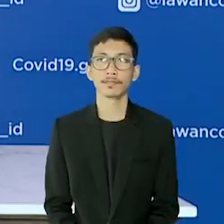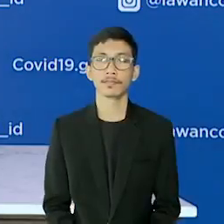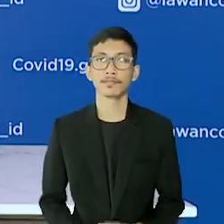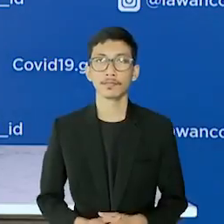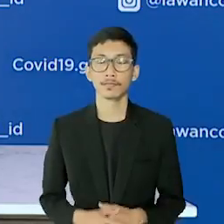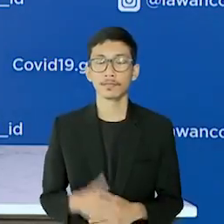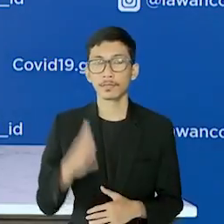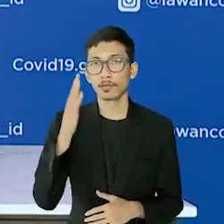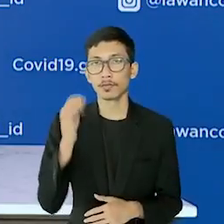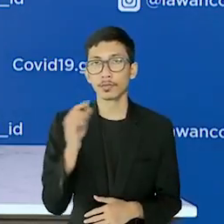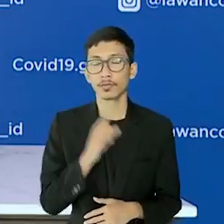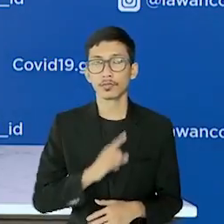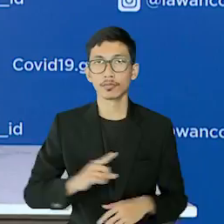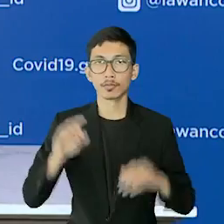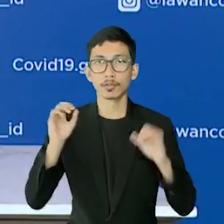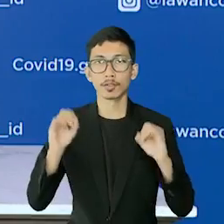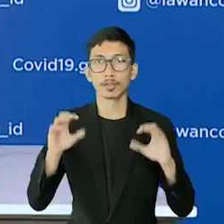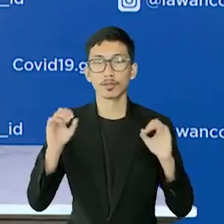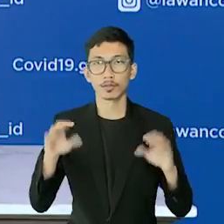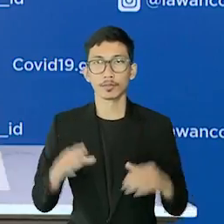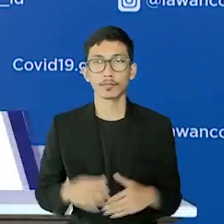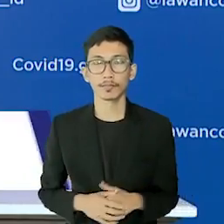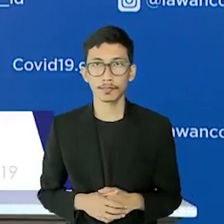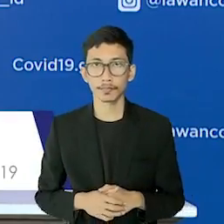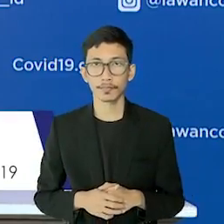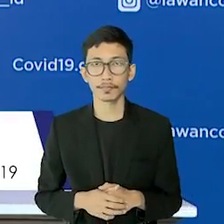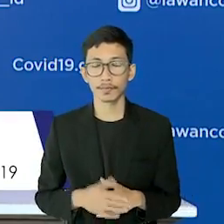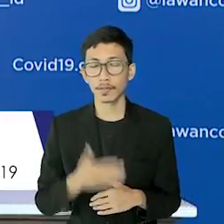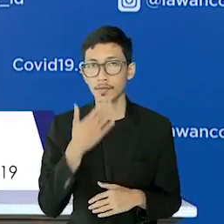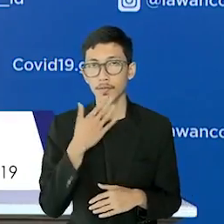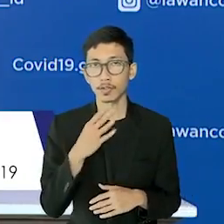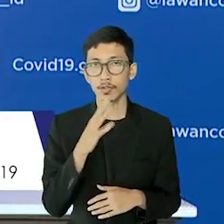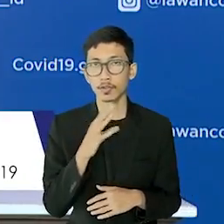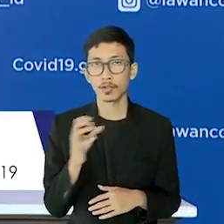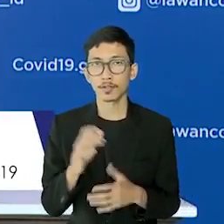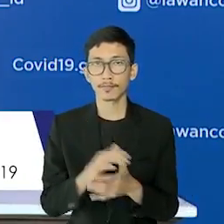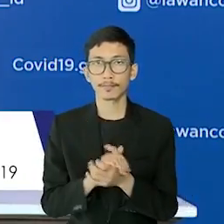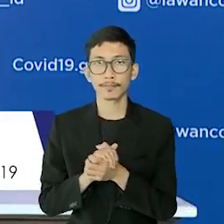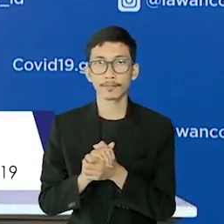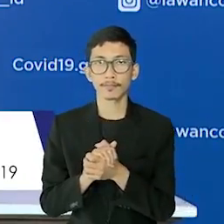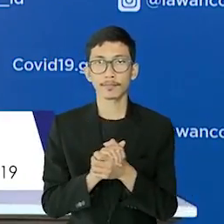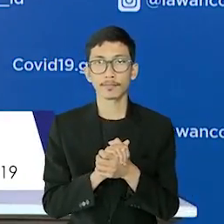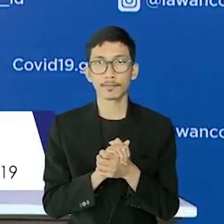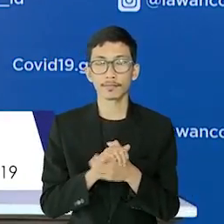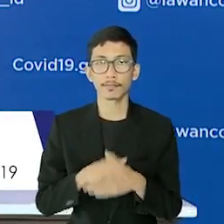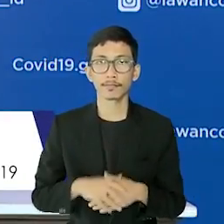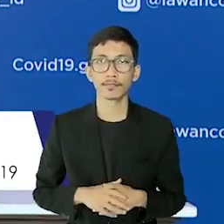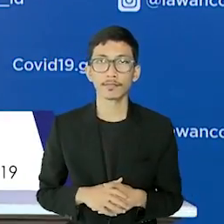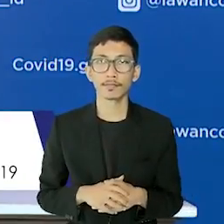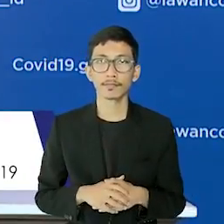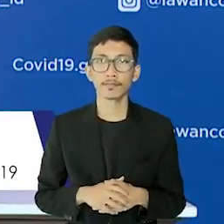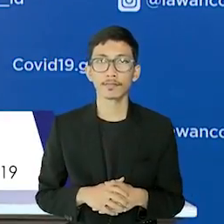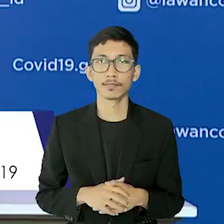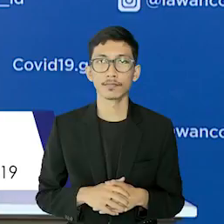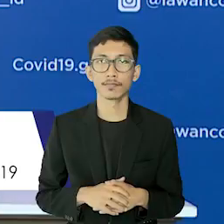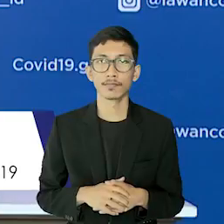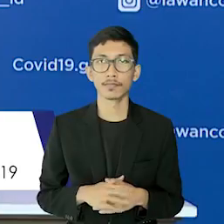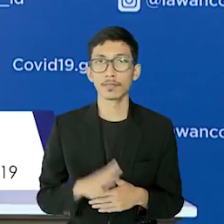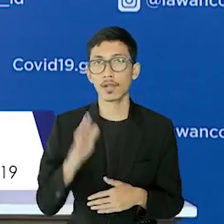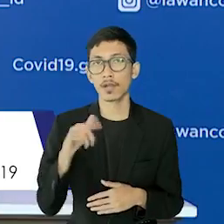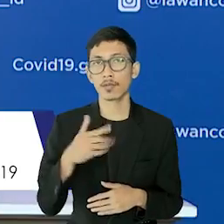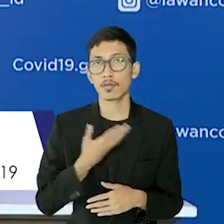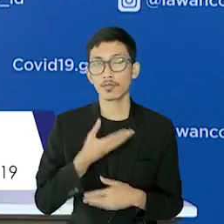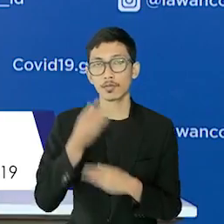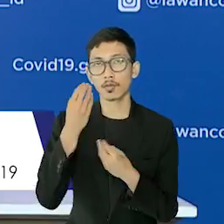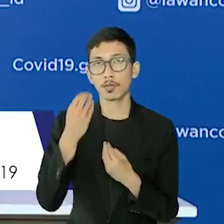Assalamualaikum warahmatullahi wabarakatuh. Selamat sore, salam sejahtera untuk kita semuanya. Hari ini saya